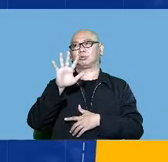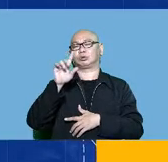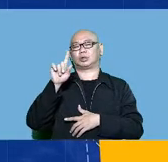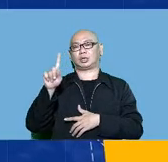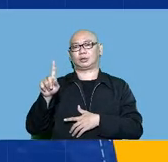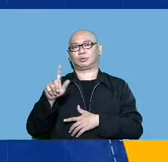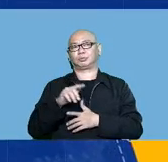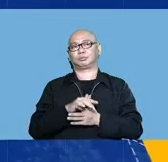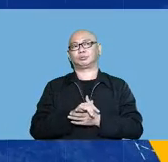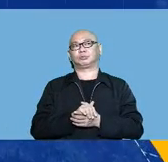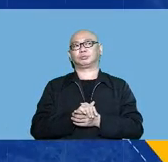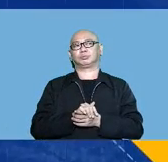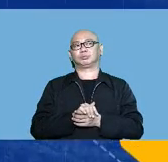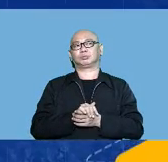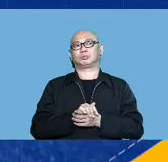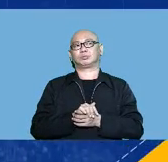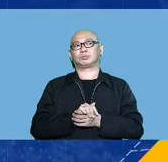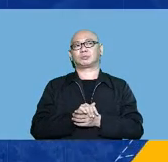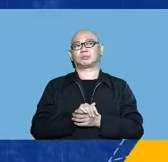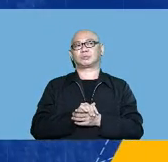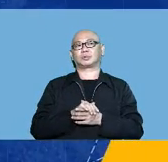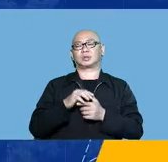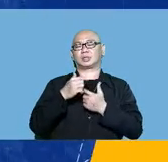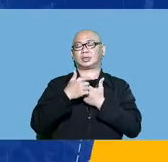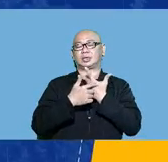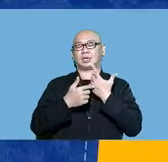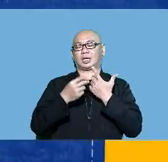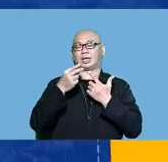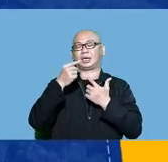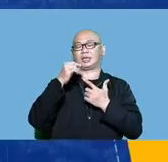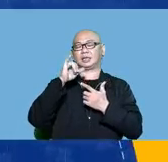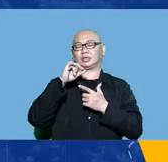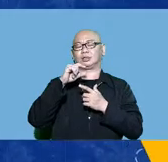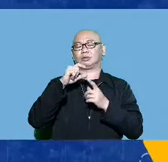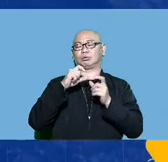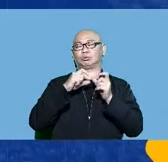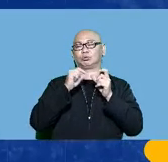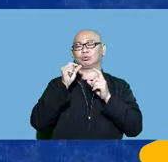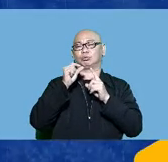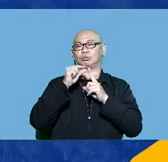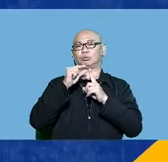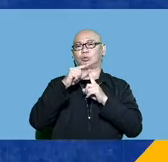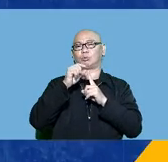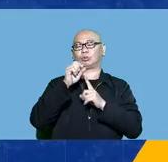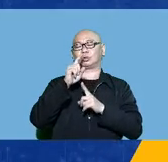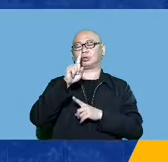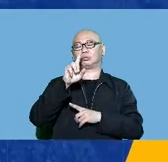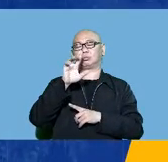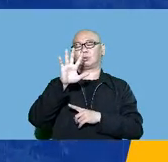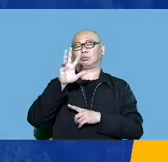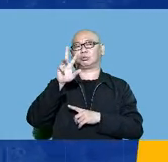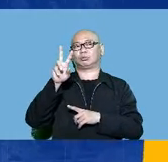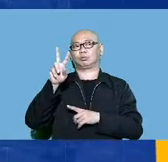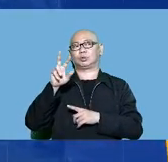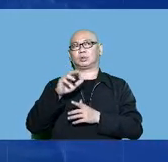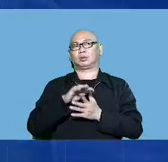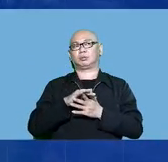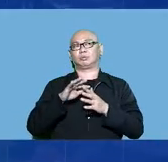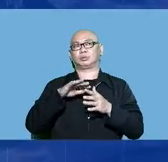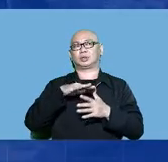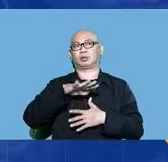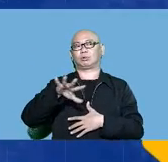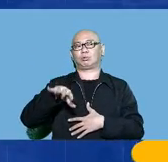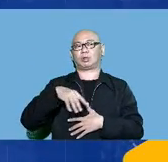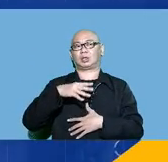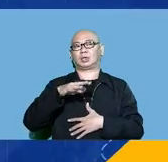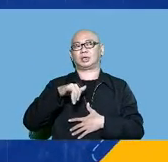ke-151, dan Profesor Dr. Yeri Sutopo, MPD, profesor ke-152, beserta keluarga